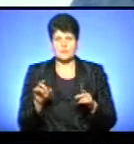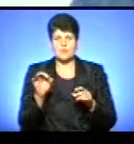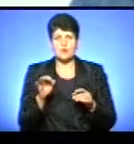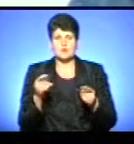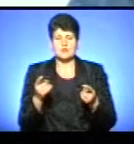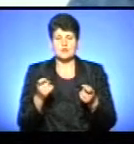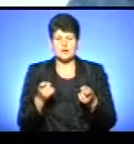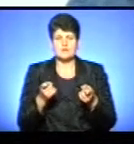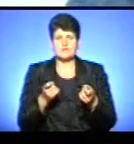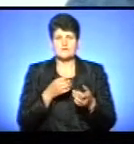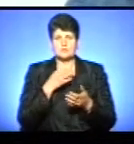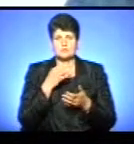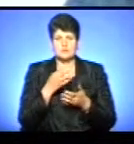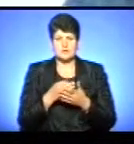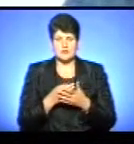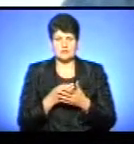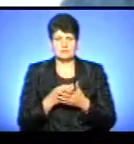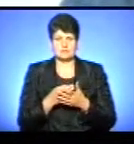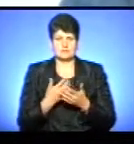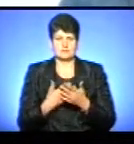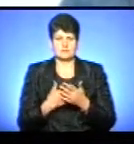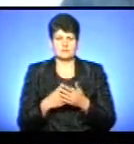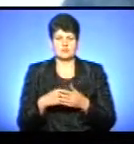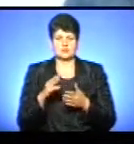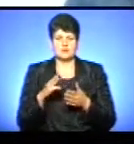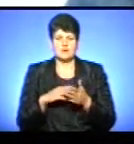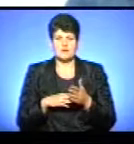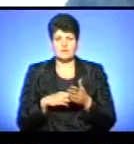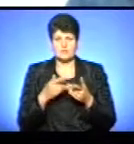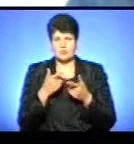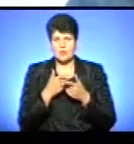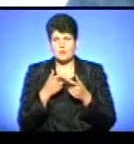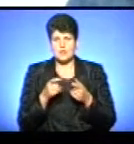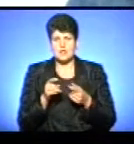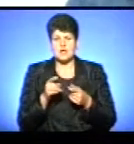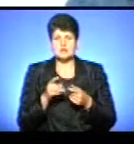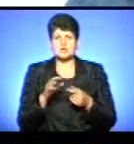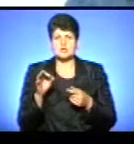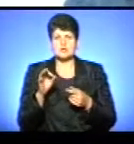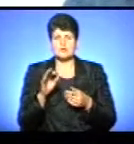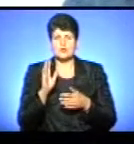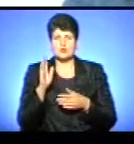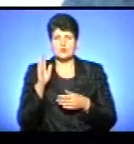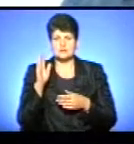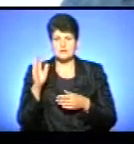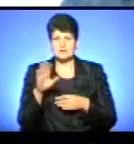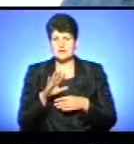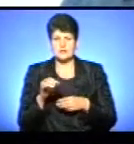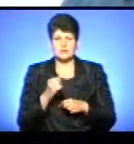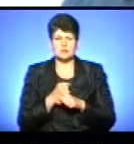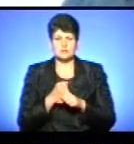до адмінвідповідальності, це у вигляді штрафу, і попередження в подальшому не вчиняти